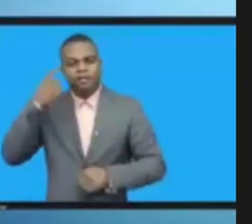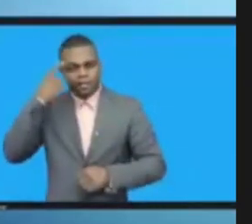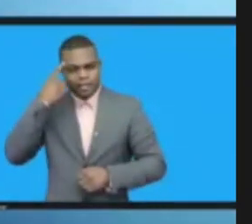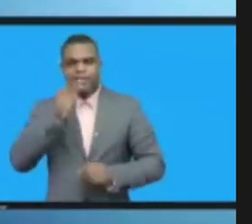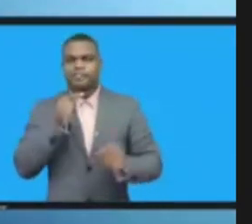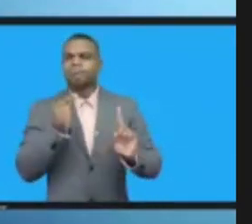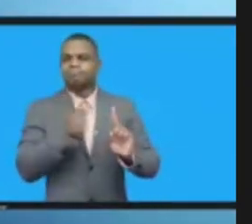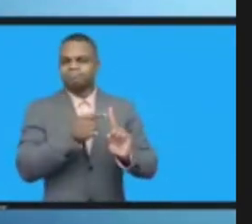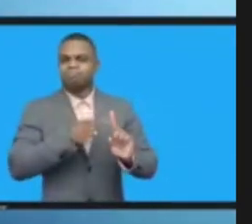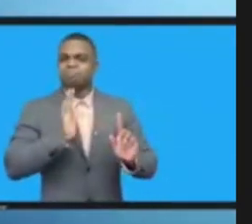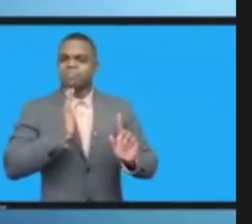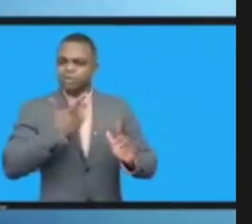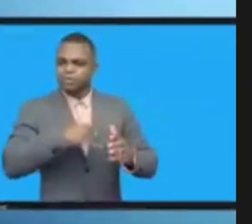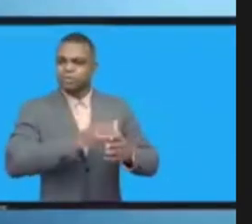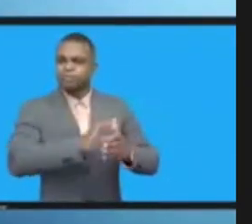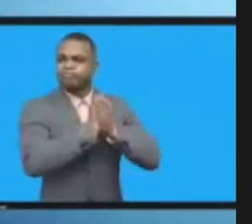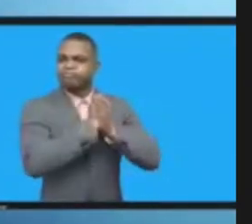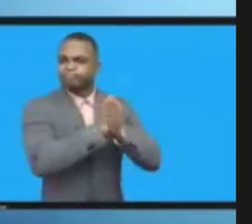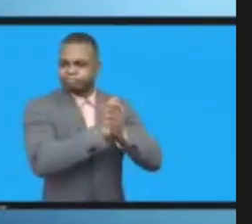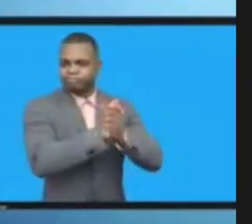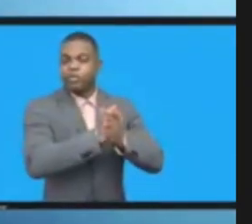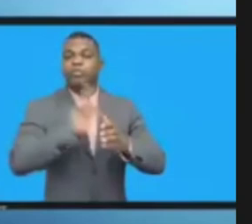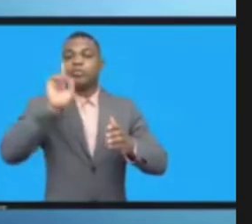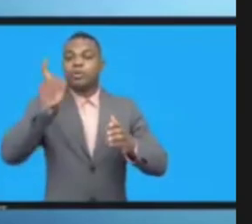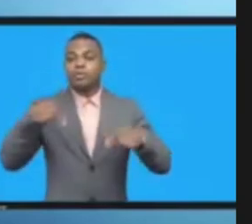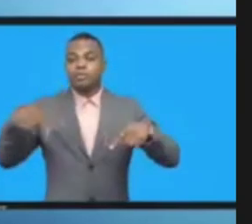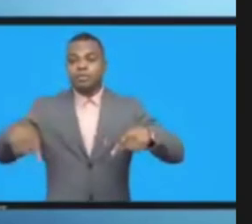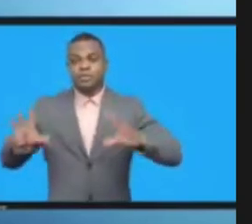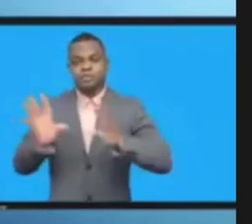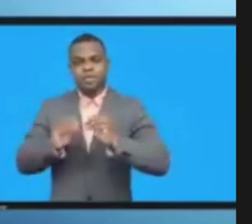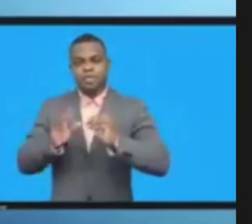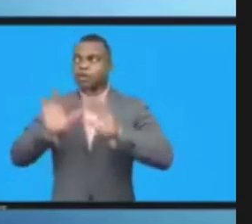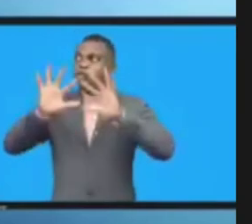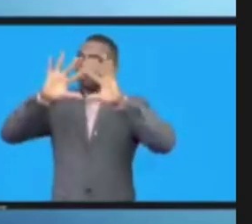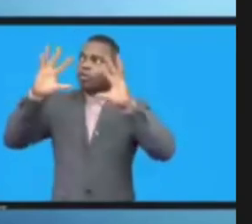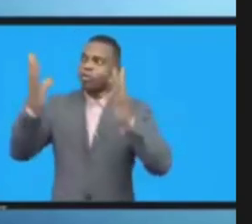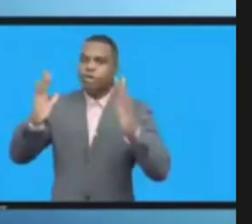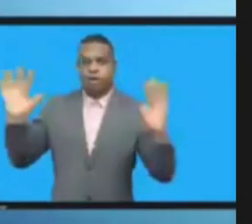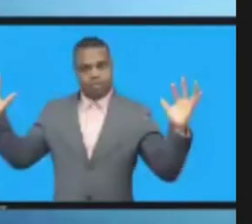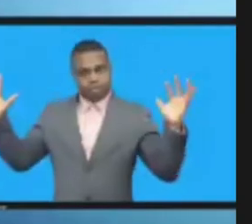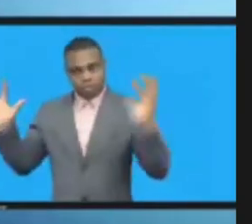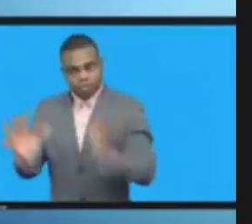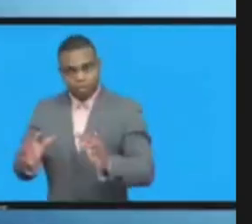assemblée à Addis Abeba pour ces importantes délibérations.